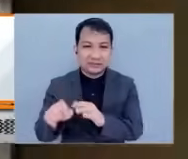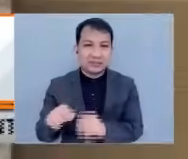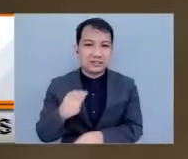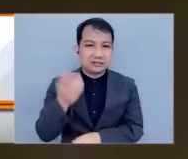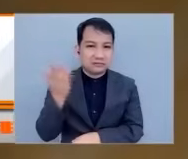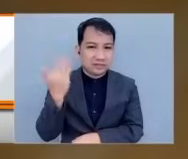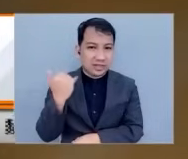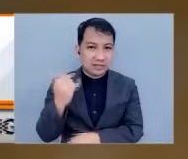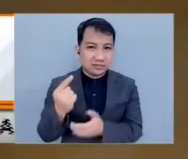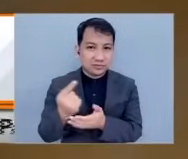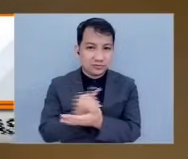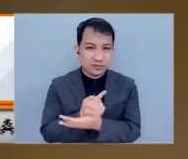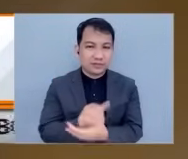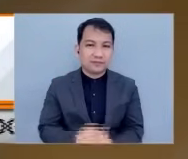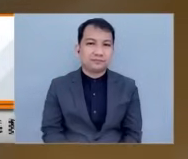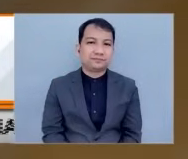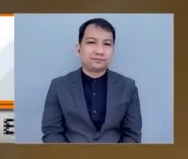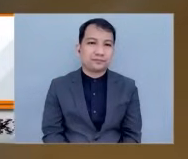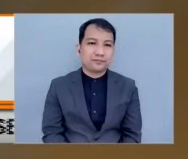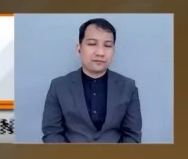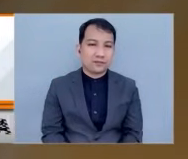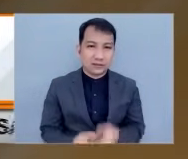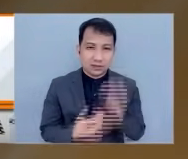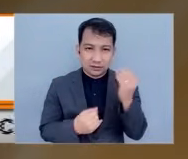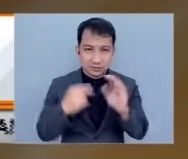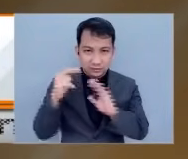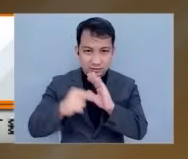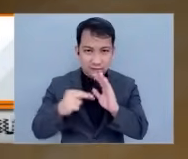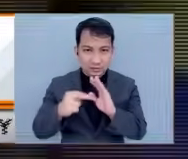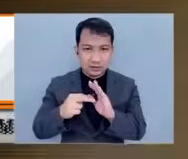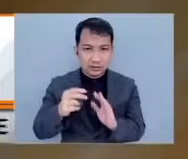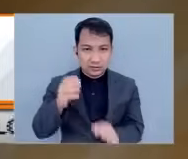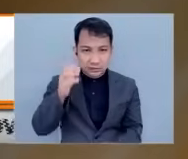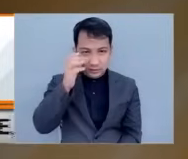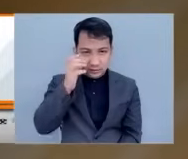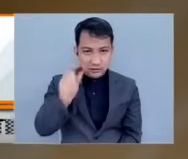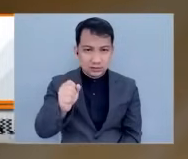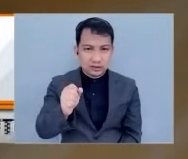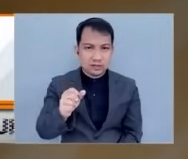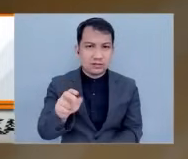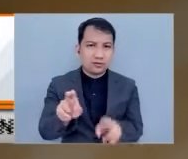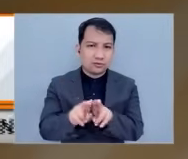linggo. Ayon sa uploader ng video na si Charmel Incol, normal daw